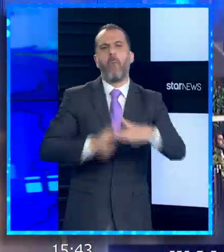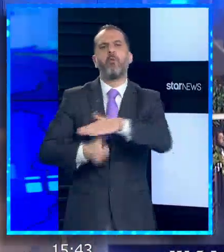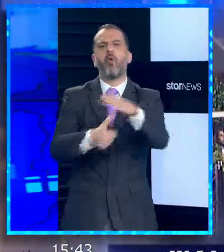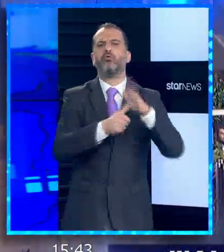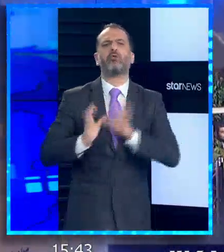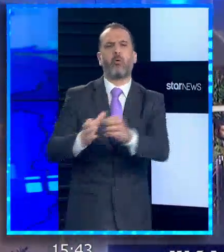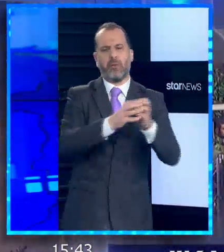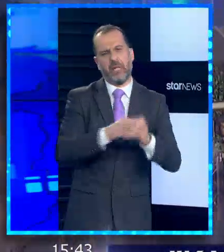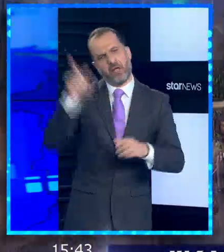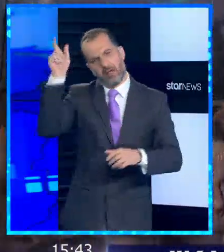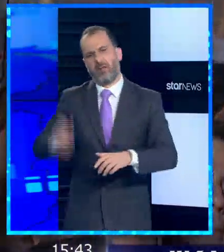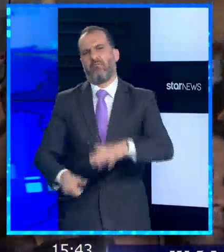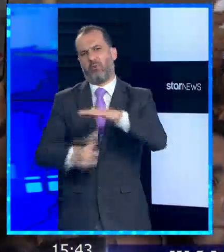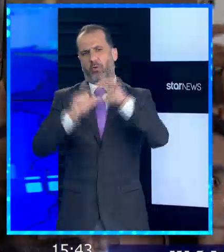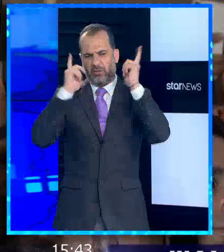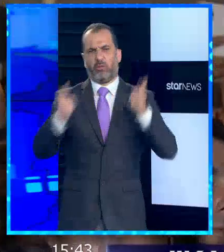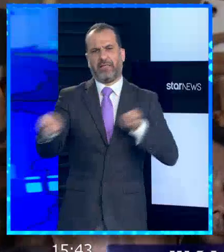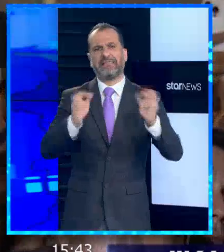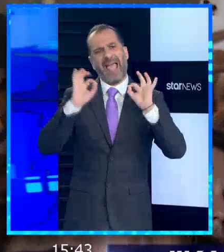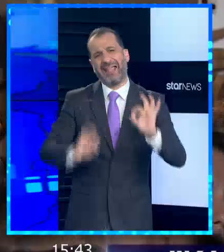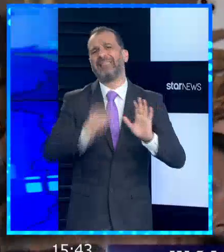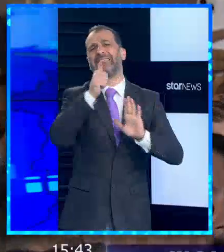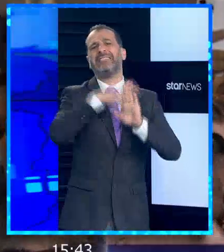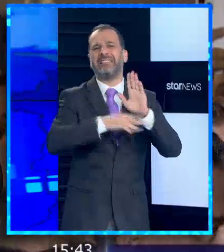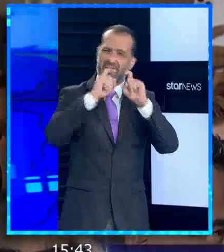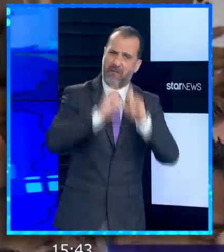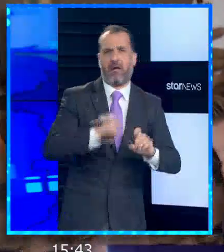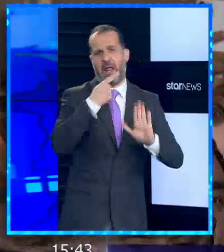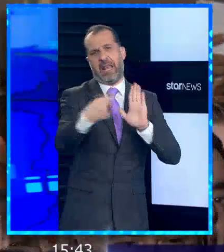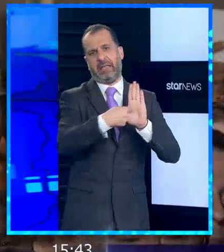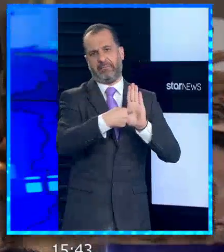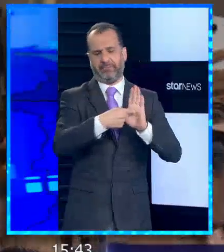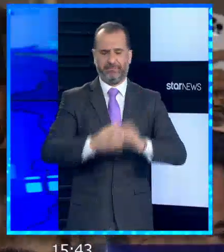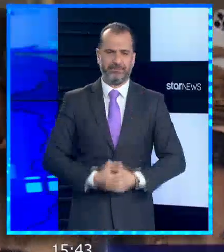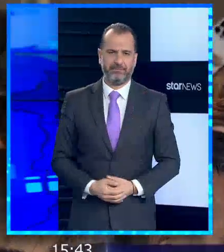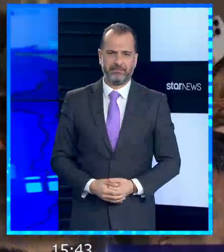Σακελαροπούλου, όπως προβλέπεται από το Σύνταγμα. Κώστα, σε ευχαριστώ πολύ για την αναλυτική ενημέρωση.